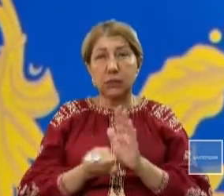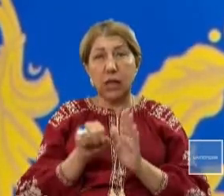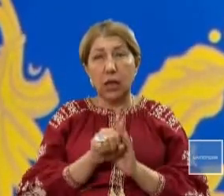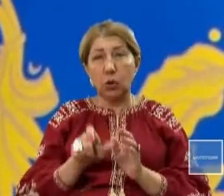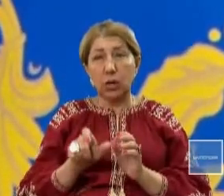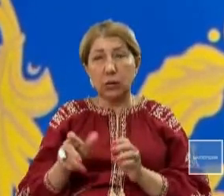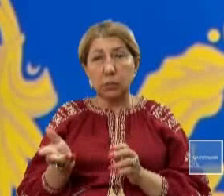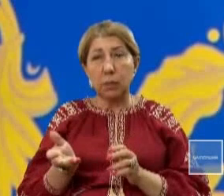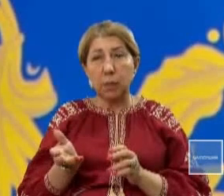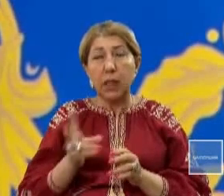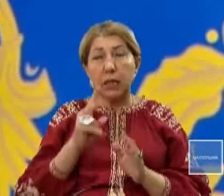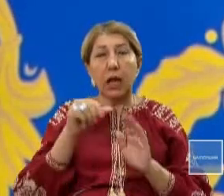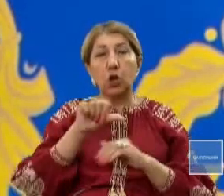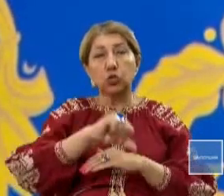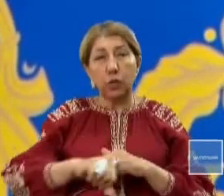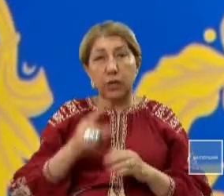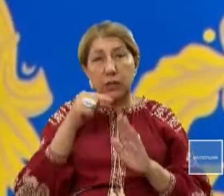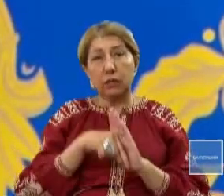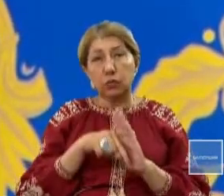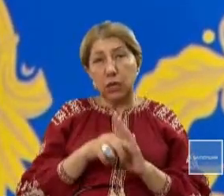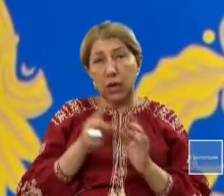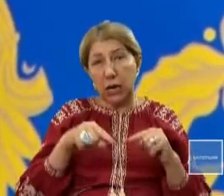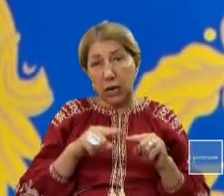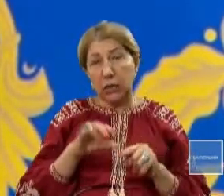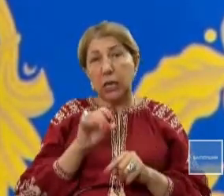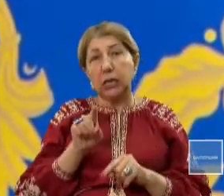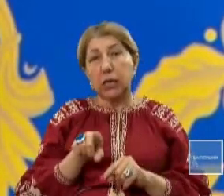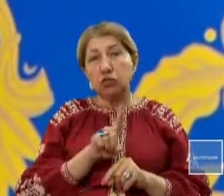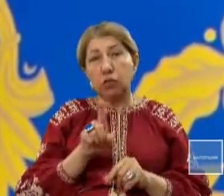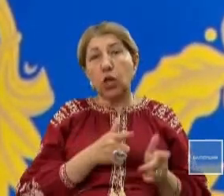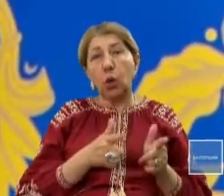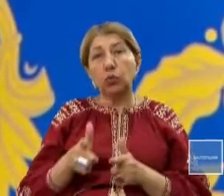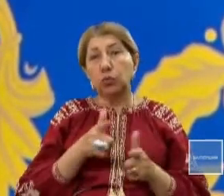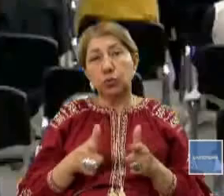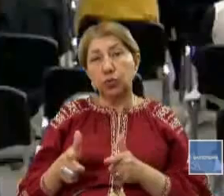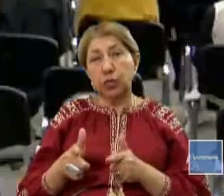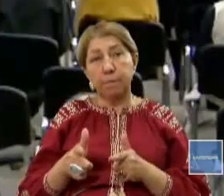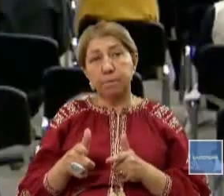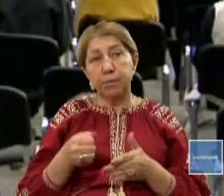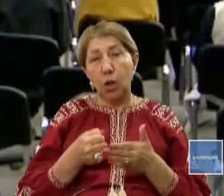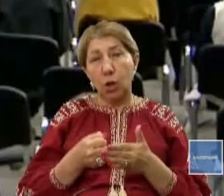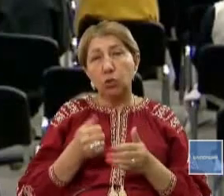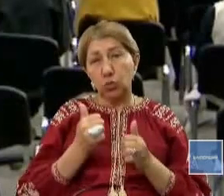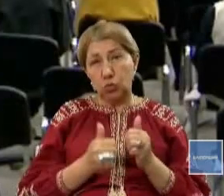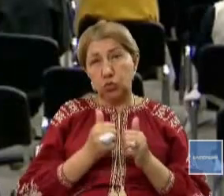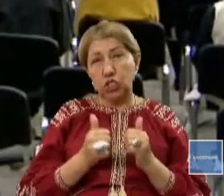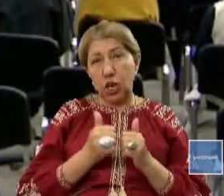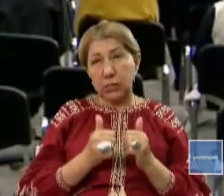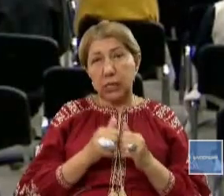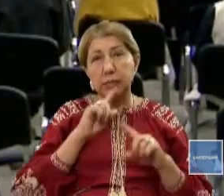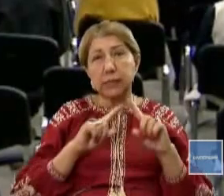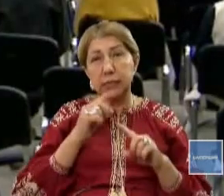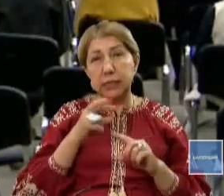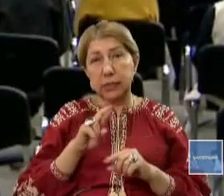як ззовні, так і внутрі країни. І те, що вони готують дуже часто